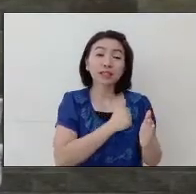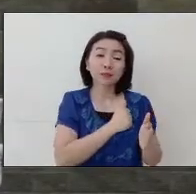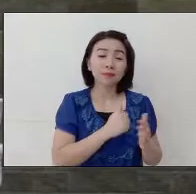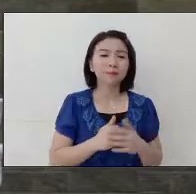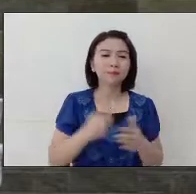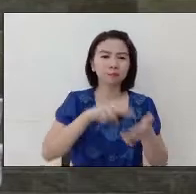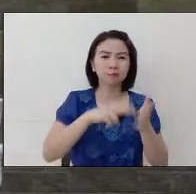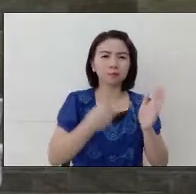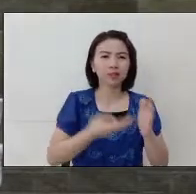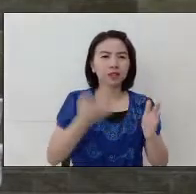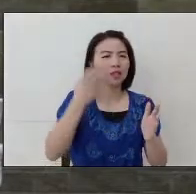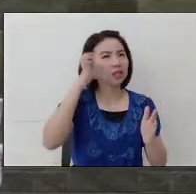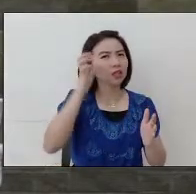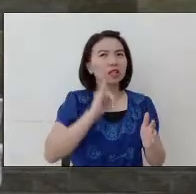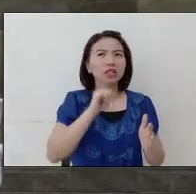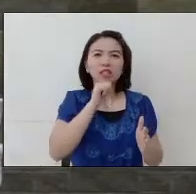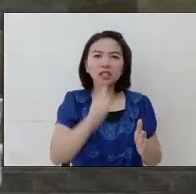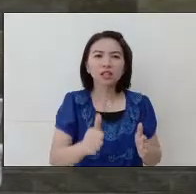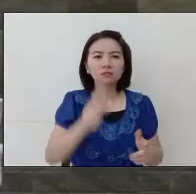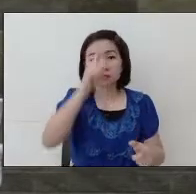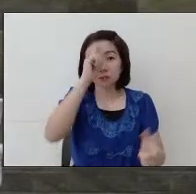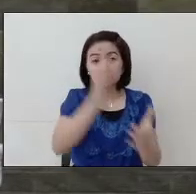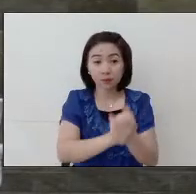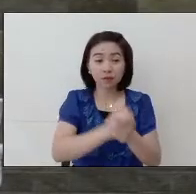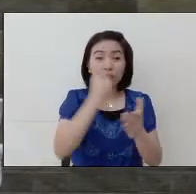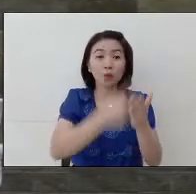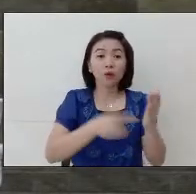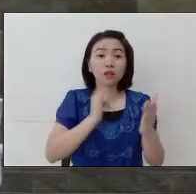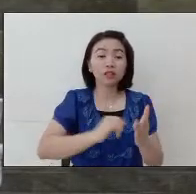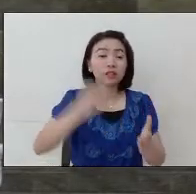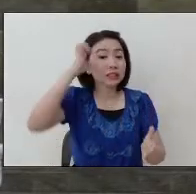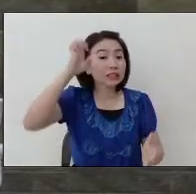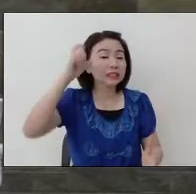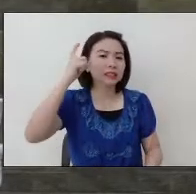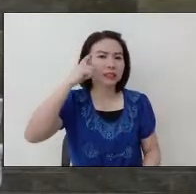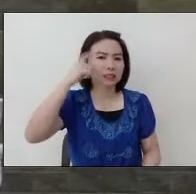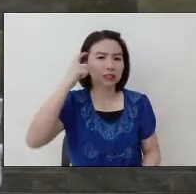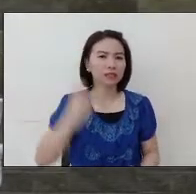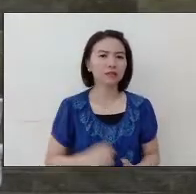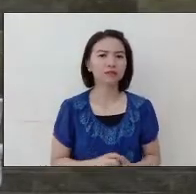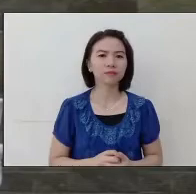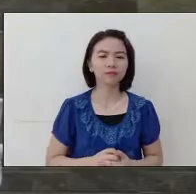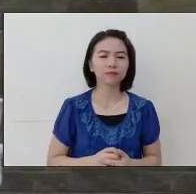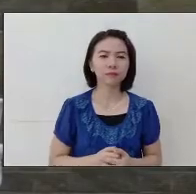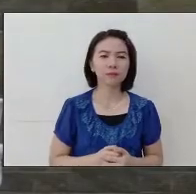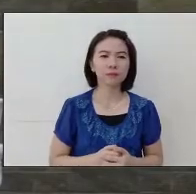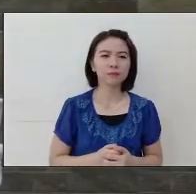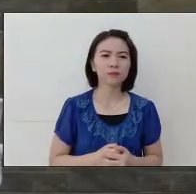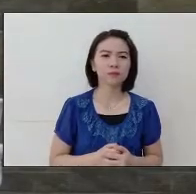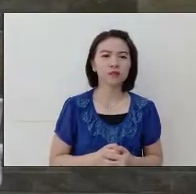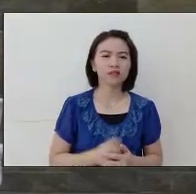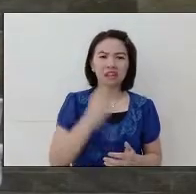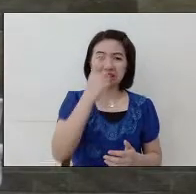Nauunawaan niyo po ba ang isang tao na kumbinsido siya sa kanyang iniisip na masaya siya?